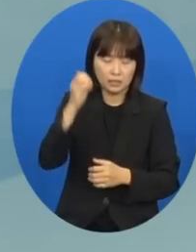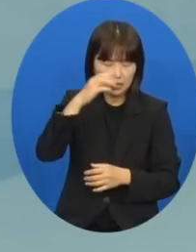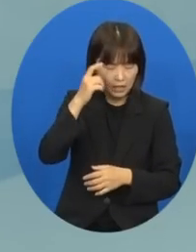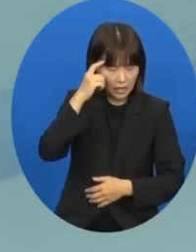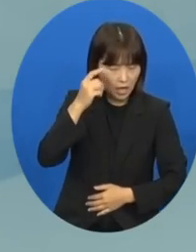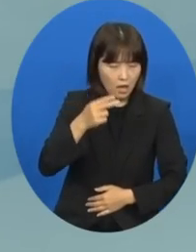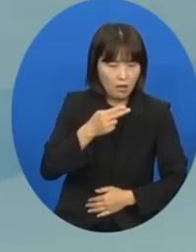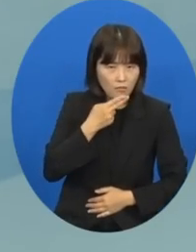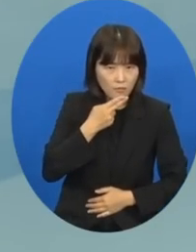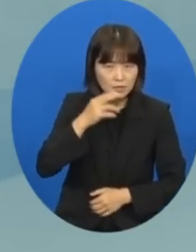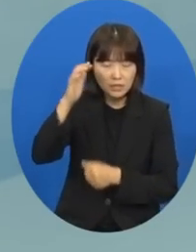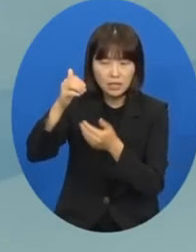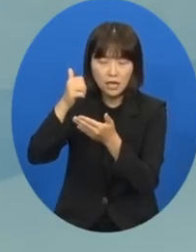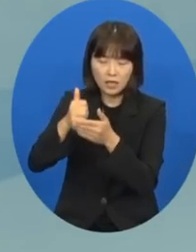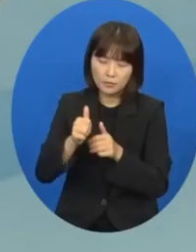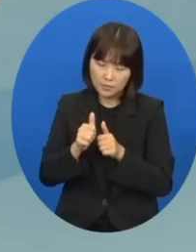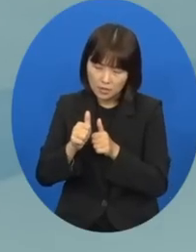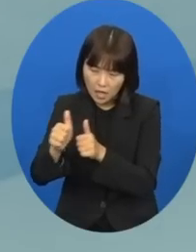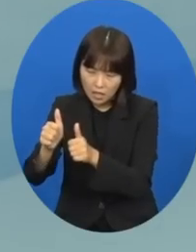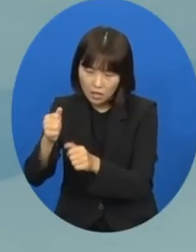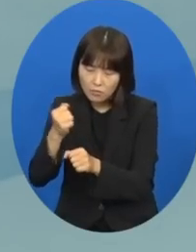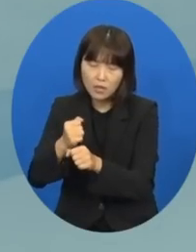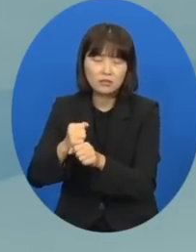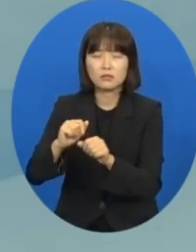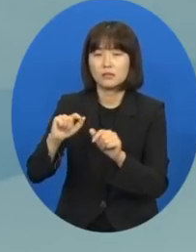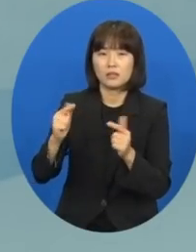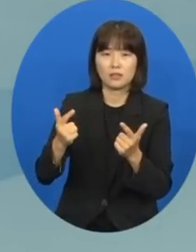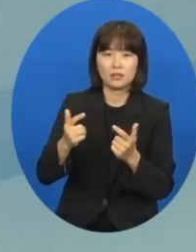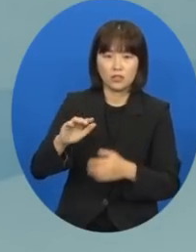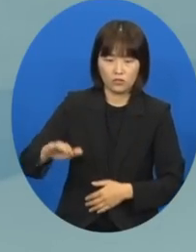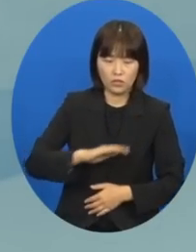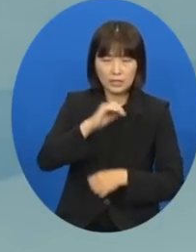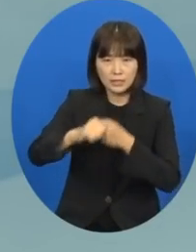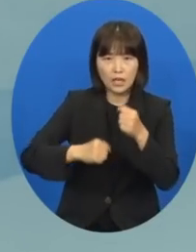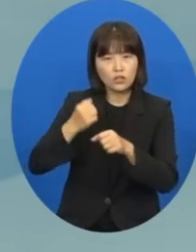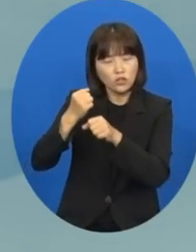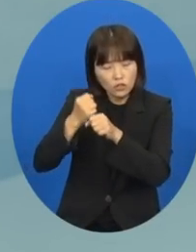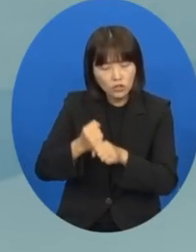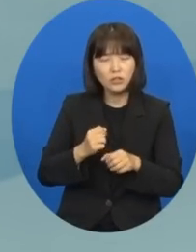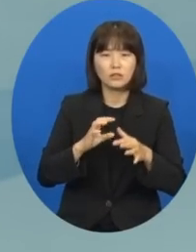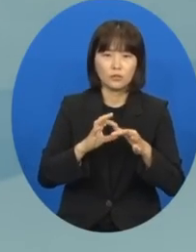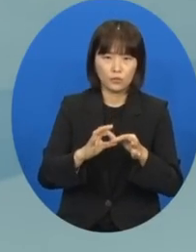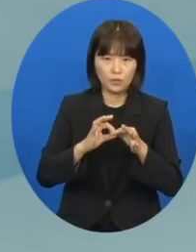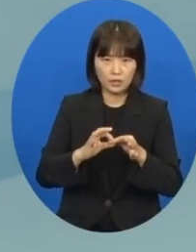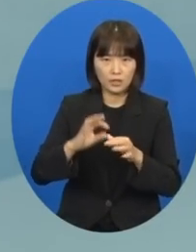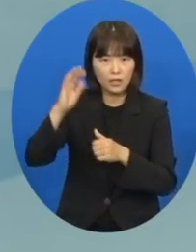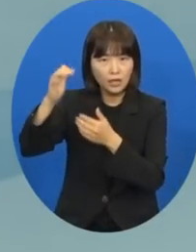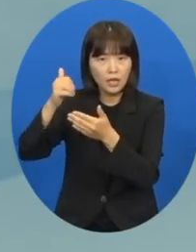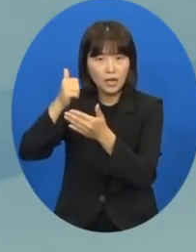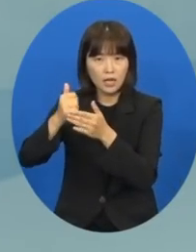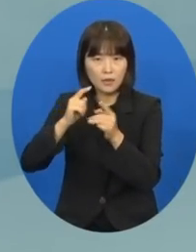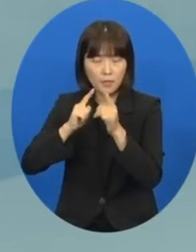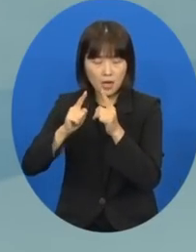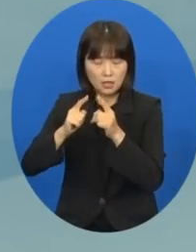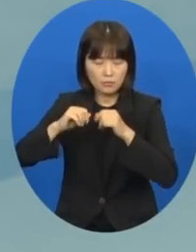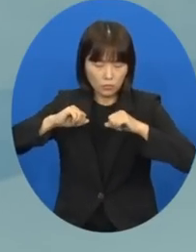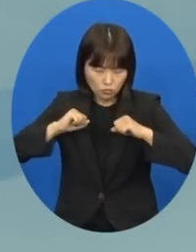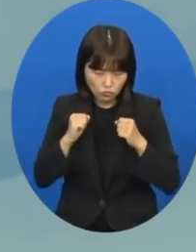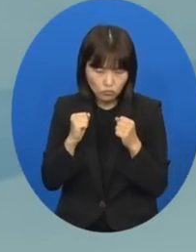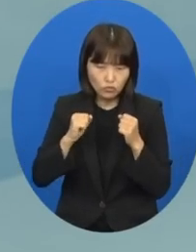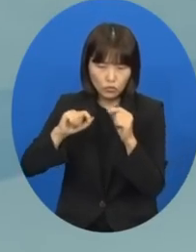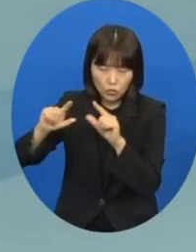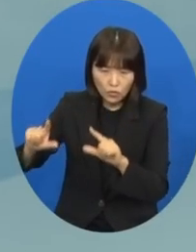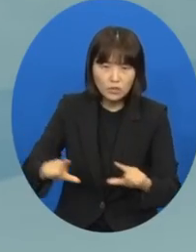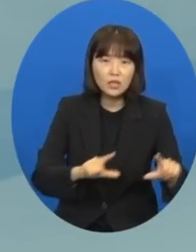없이 하나님을 따라가도록 만들지 않으셨습니다. 우리의 자유의지를 통해서 하나님의 말씀을 순종하고